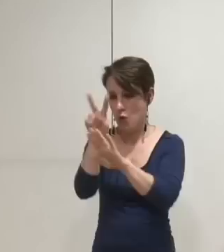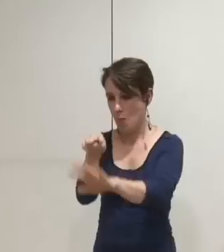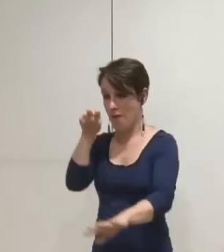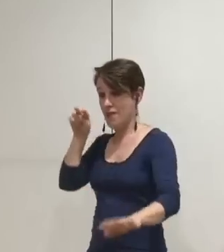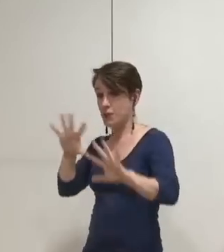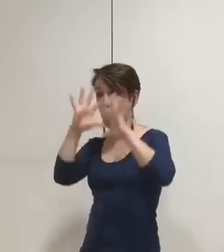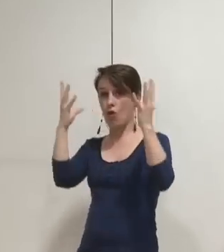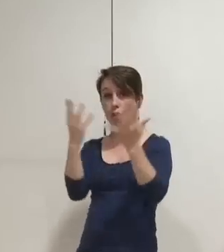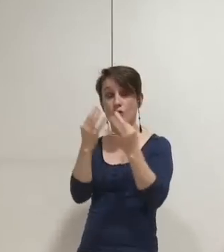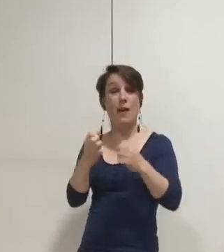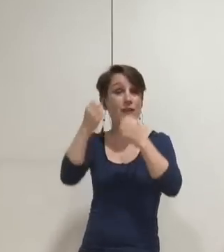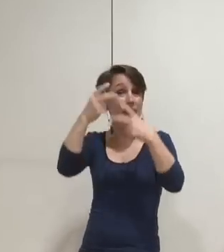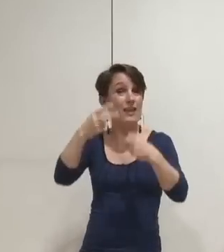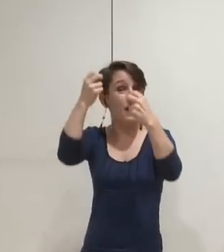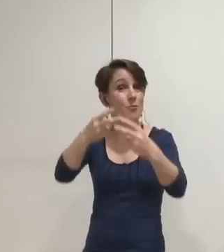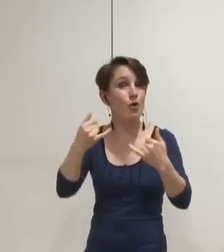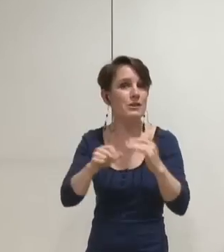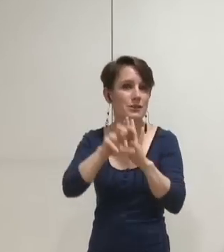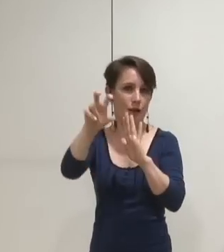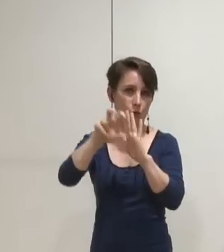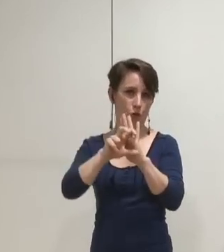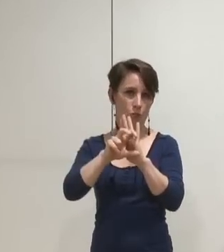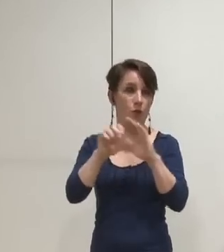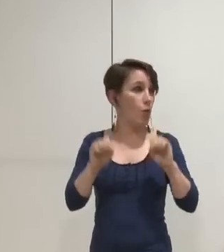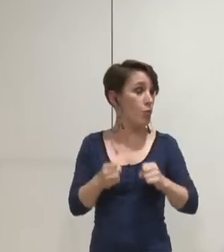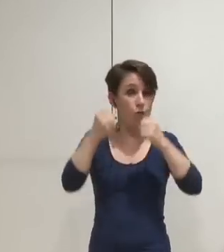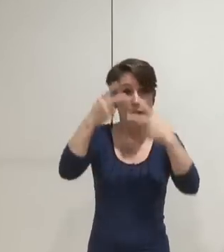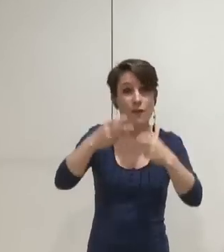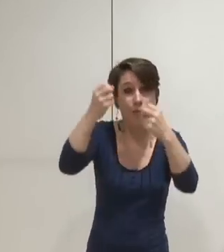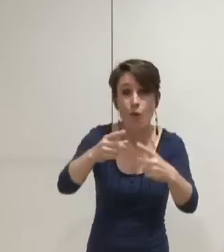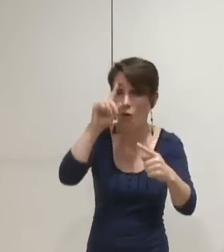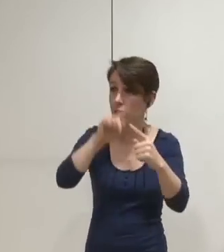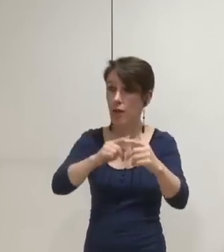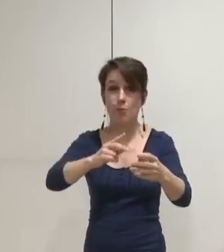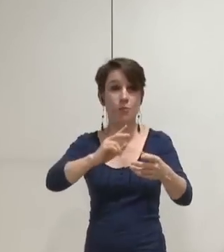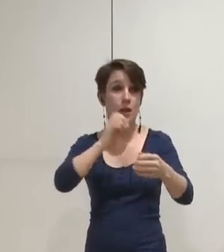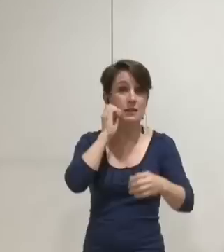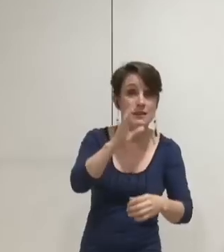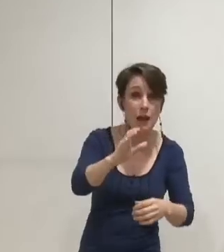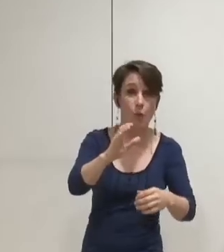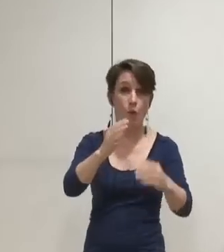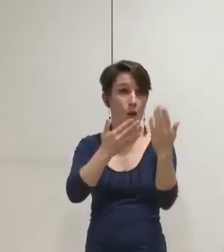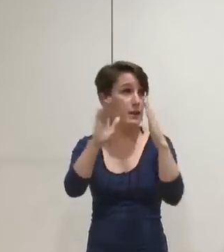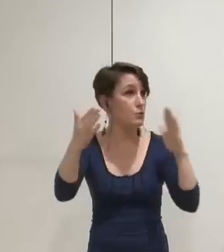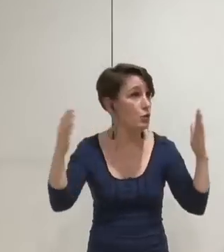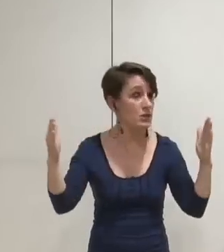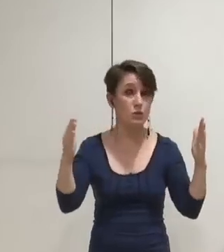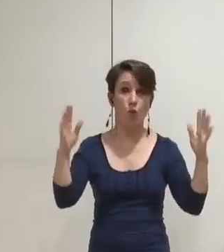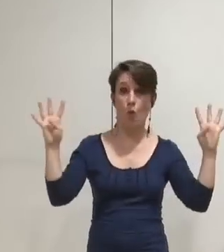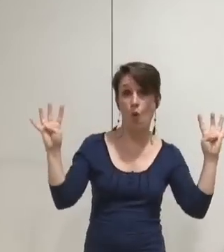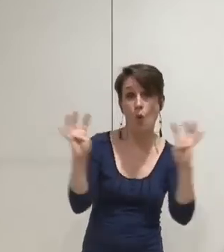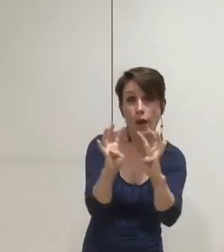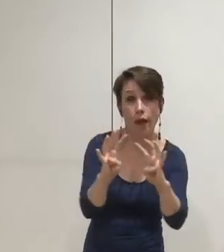ciel grenoblois qu'il soit de l'événement cel autour des des salons des expositions des congrès mais qui